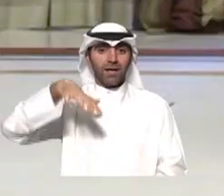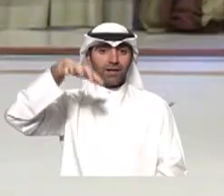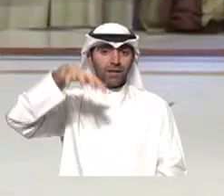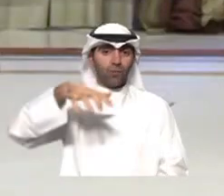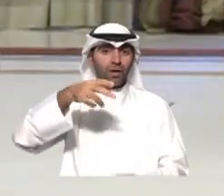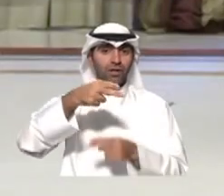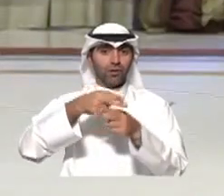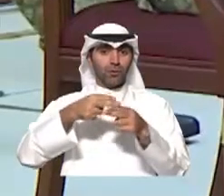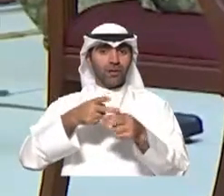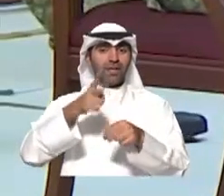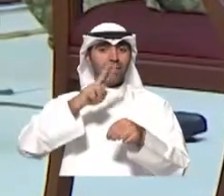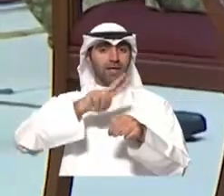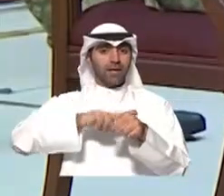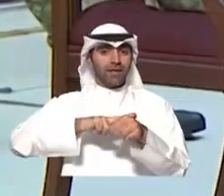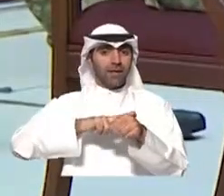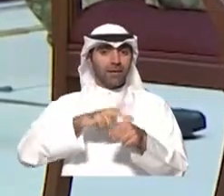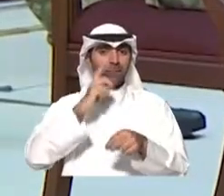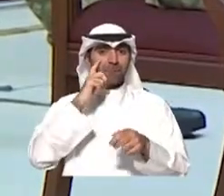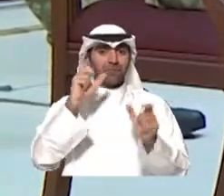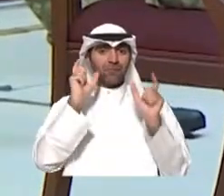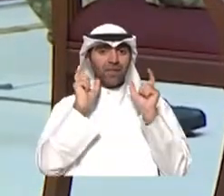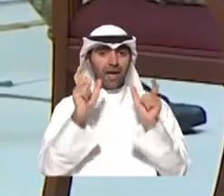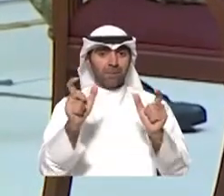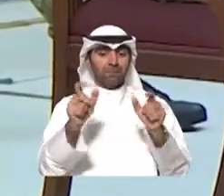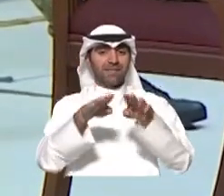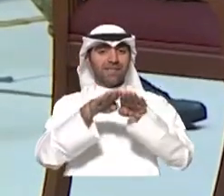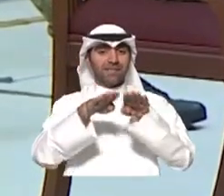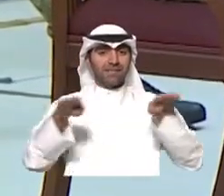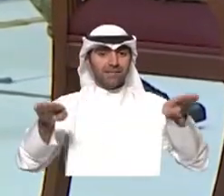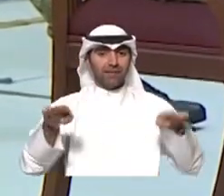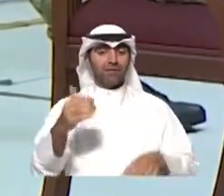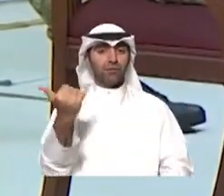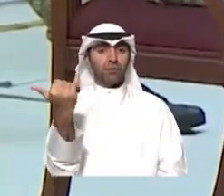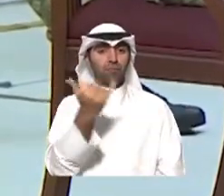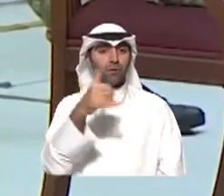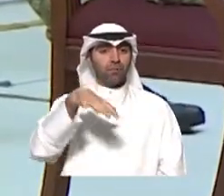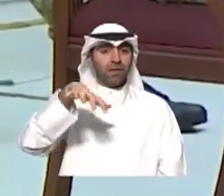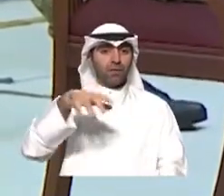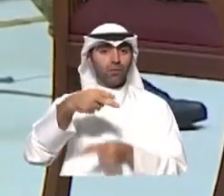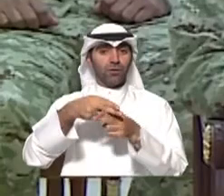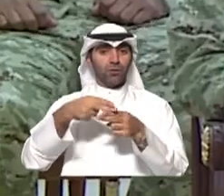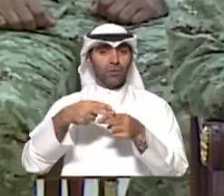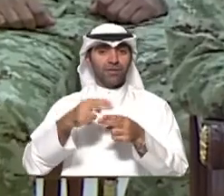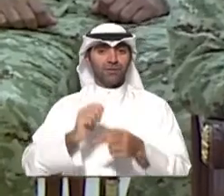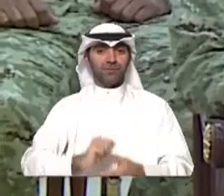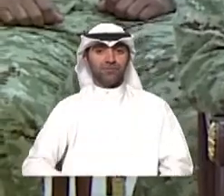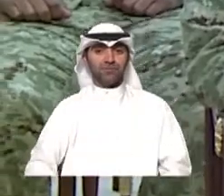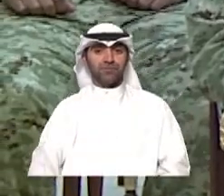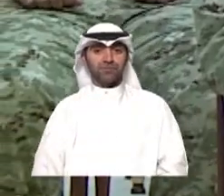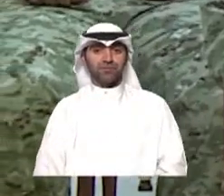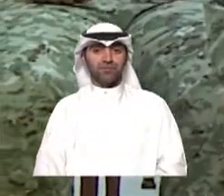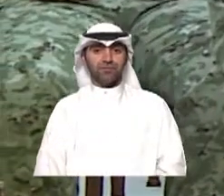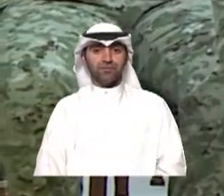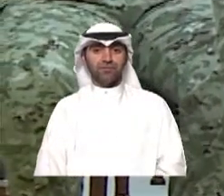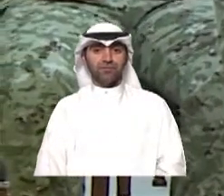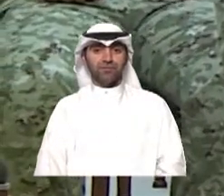الدفاع عن هذه الأرض الكريمة وتحقيق الأمن والأمان لمواطنيها.